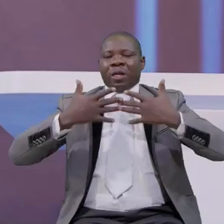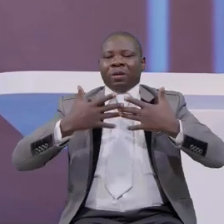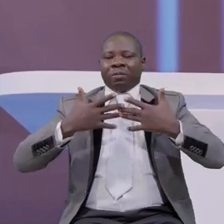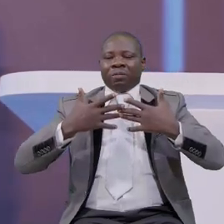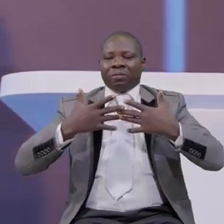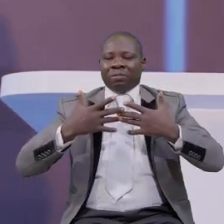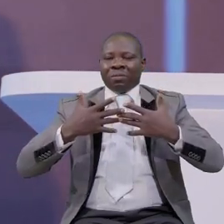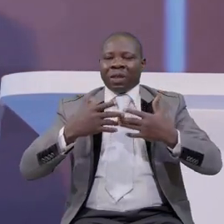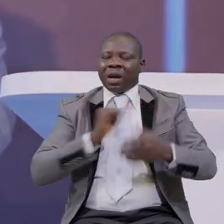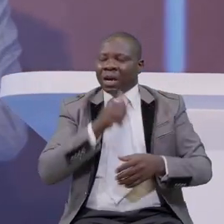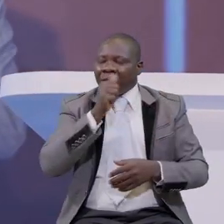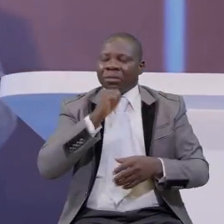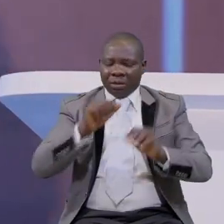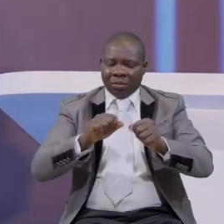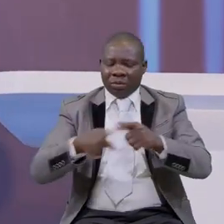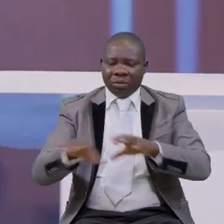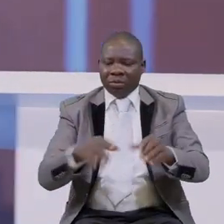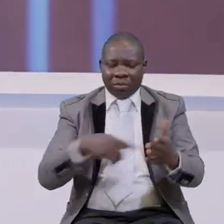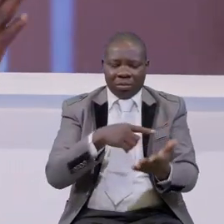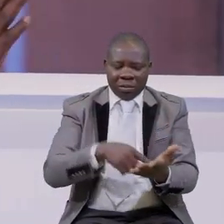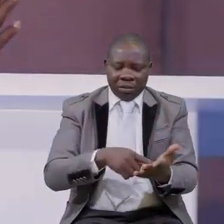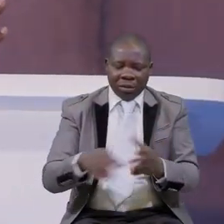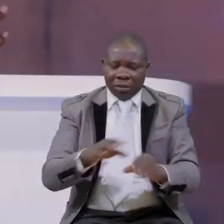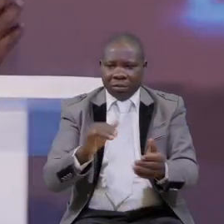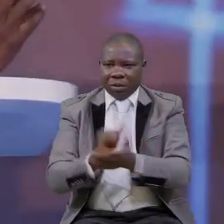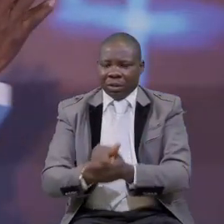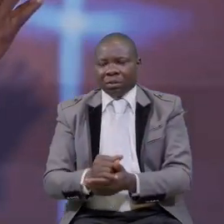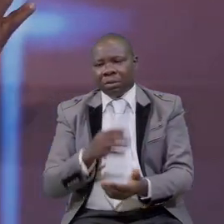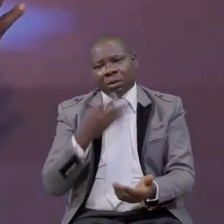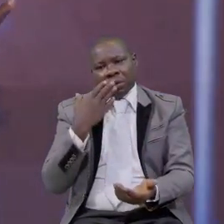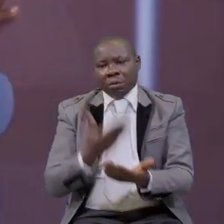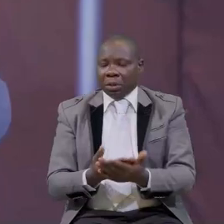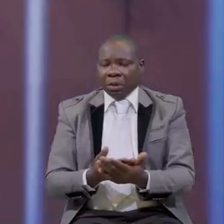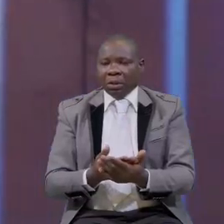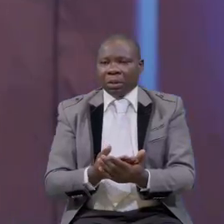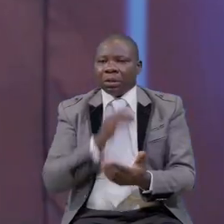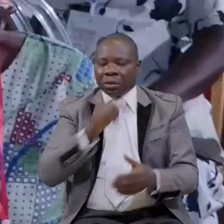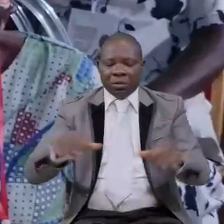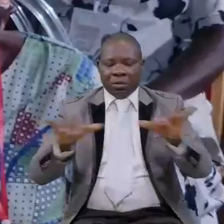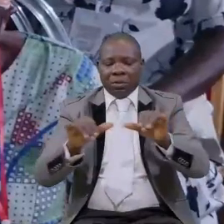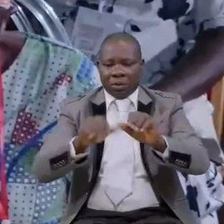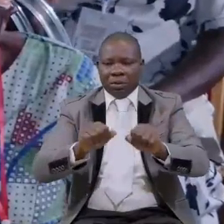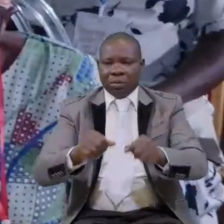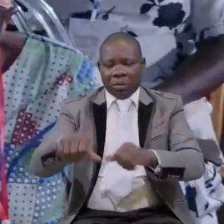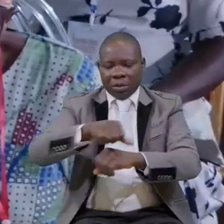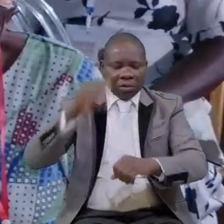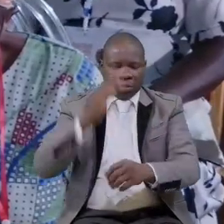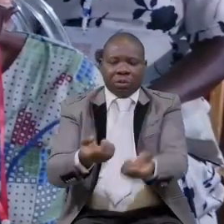Je n'ai pas pu le faire. Je n'ai pas pu faire ça. Bon. L'onction incommensurable viendra.